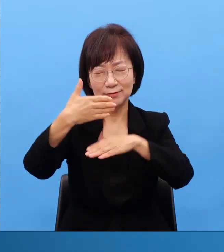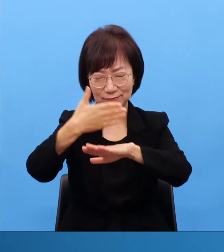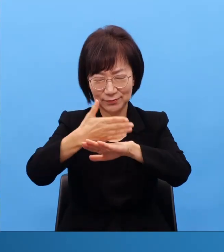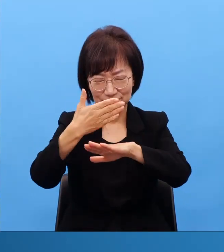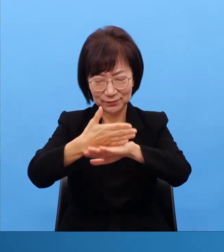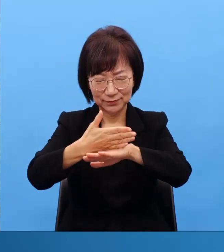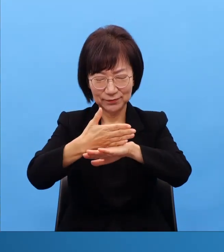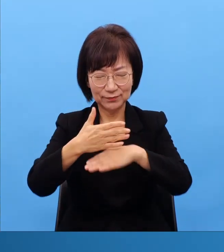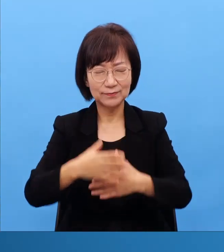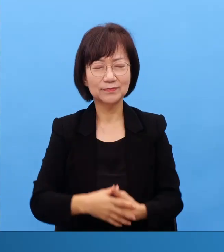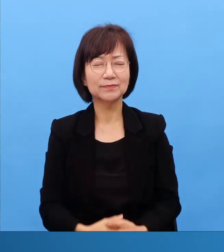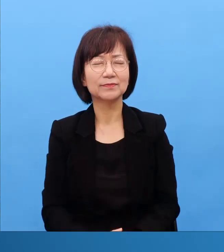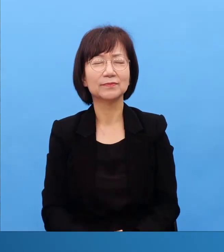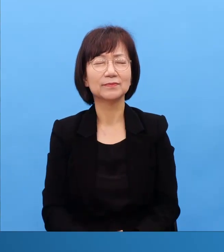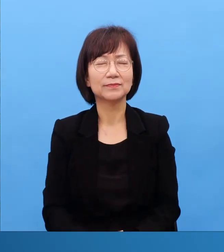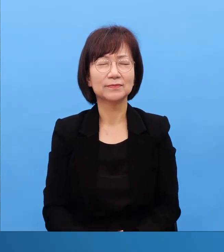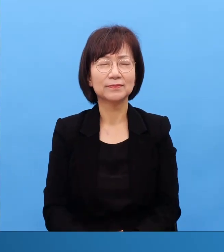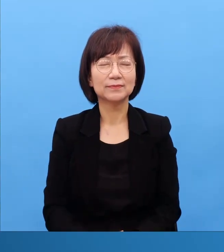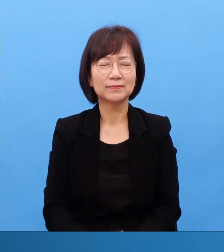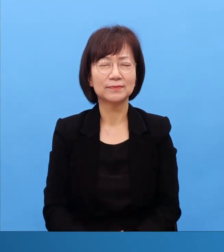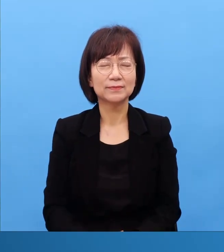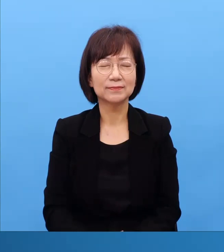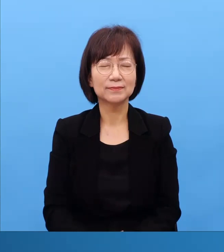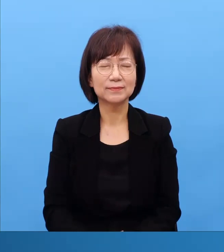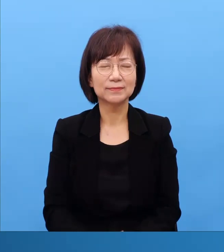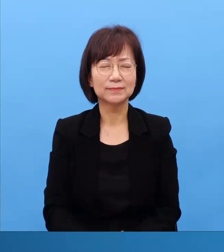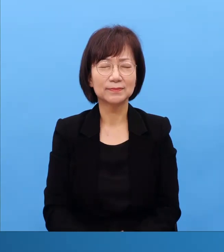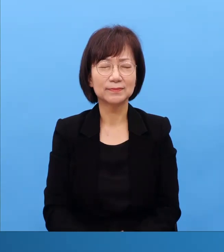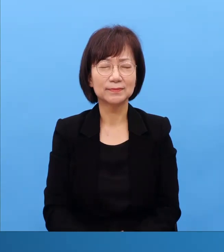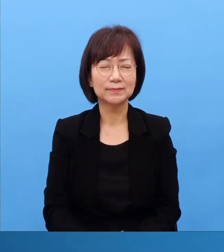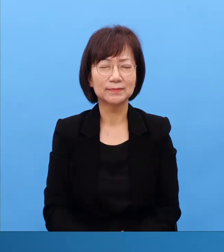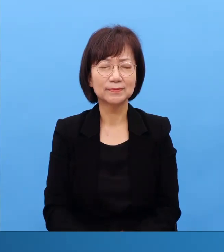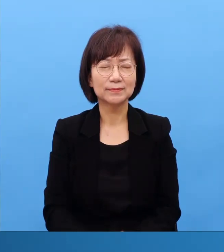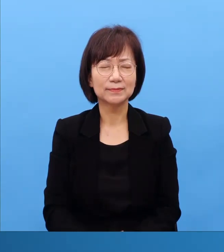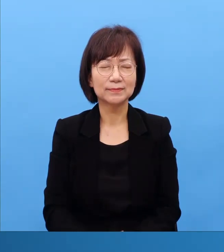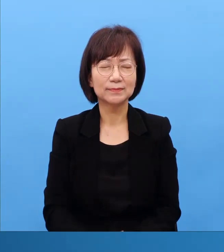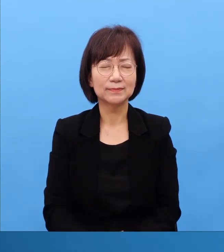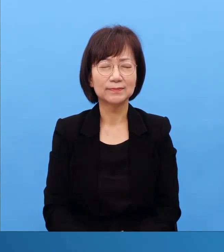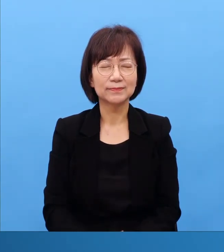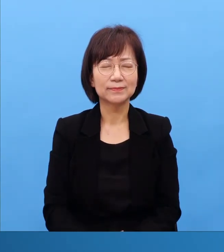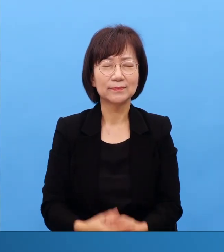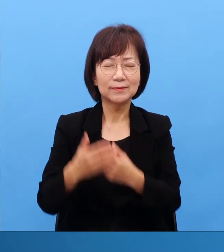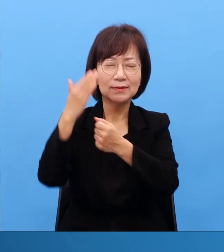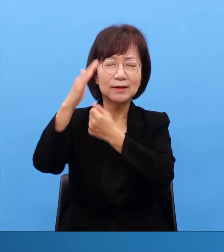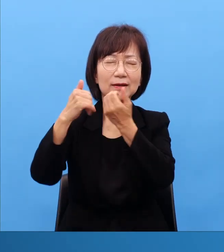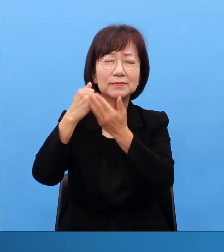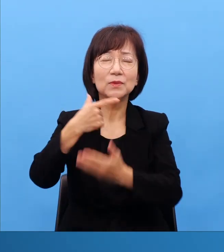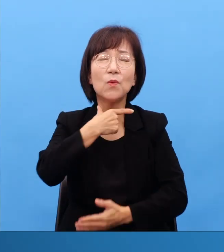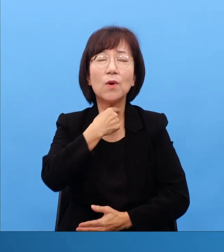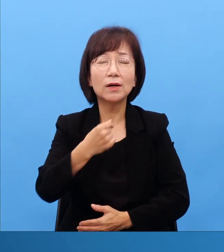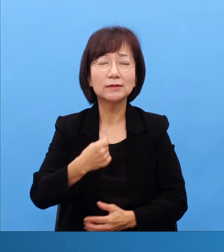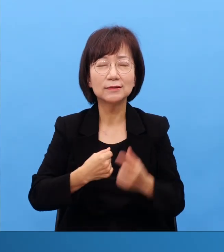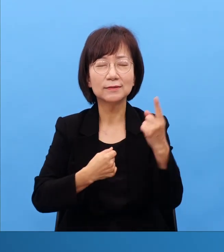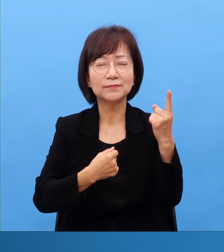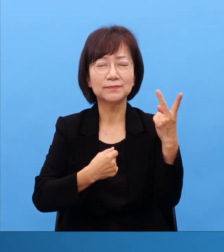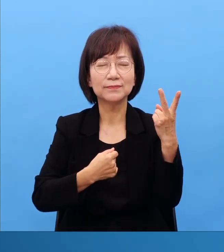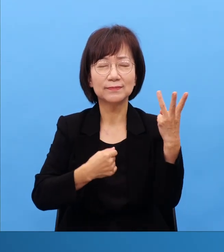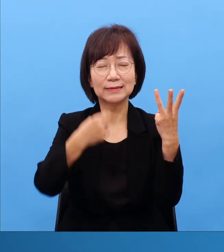absolute mission of 237 Healing and Summit. 하나님이 원하시는 세 가지 뜻이 저희